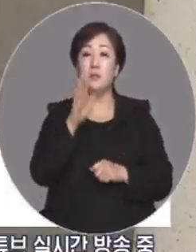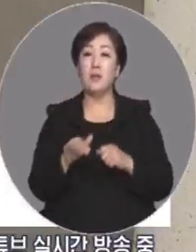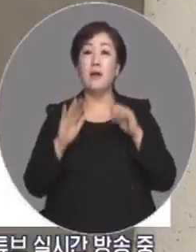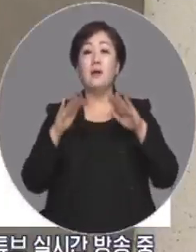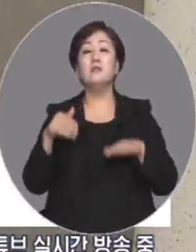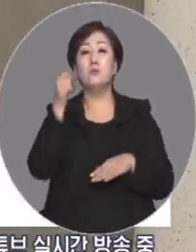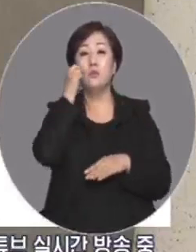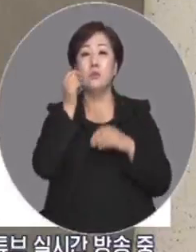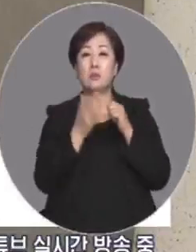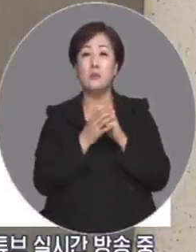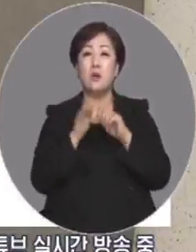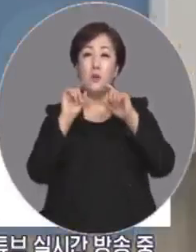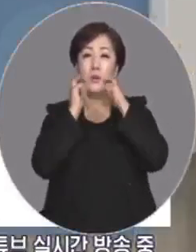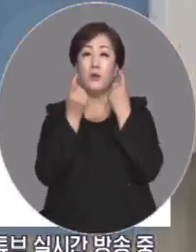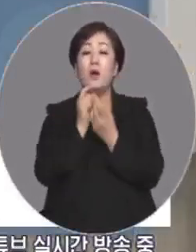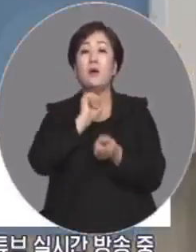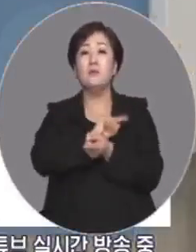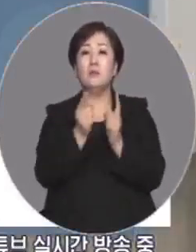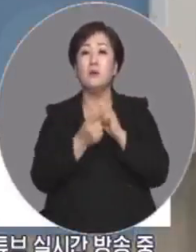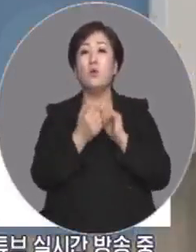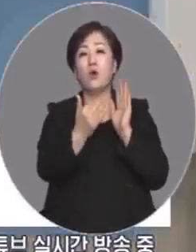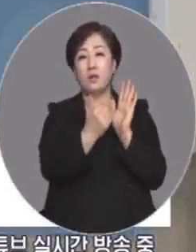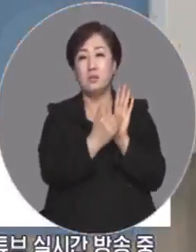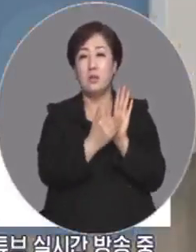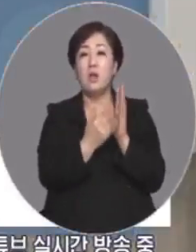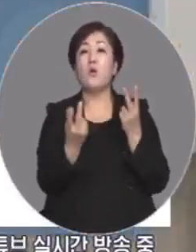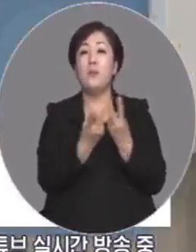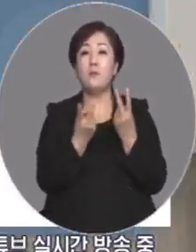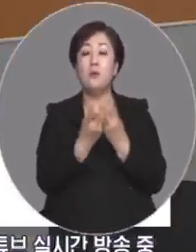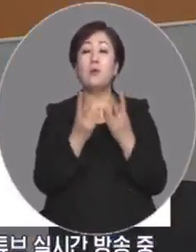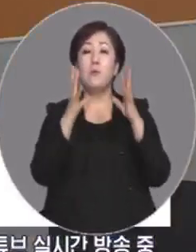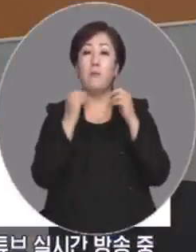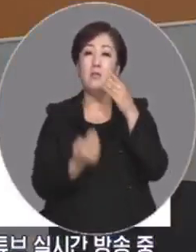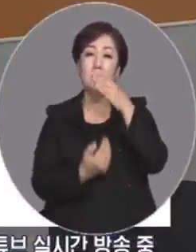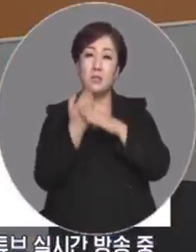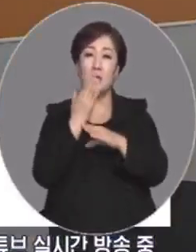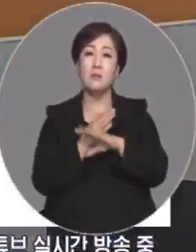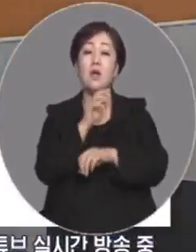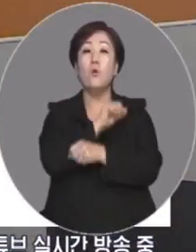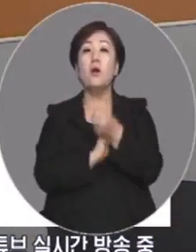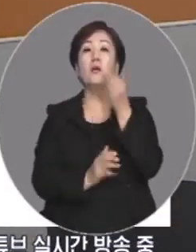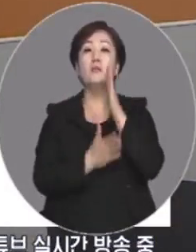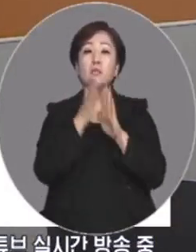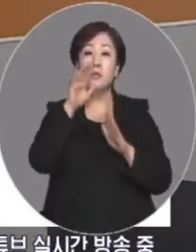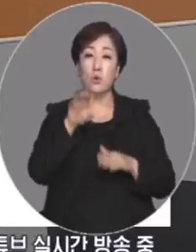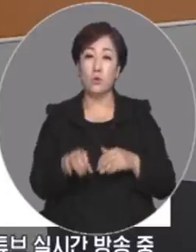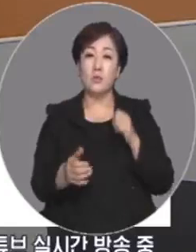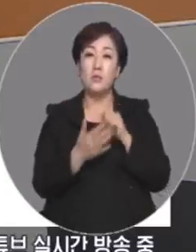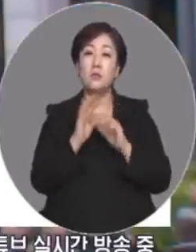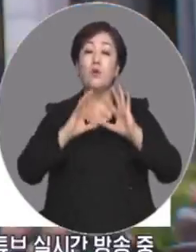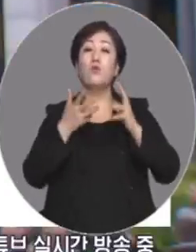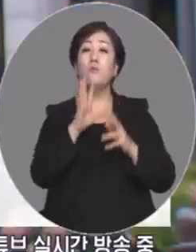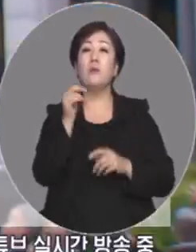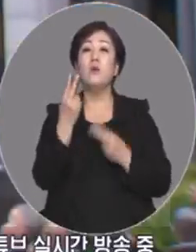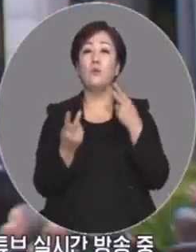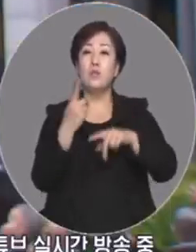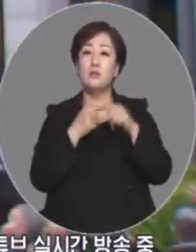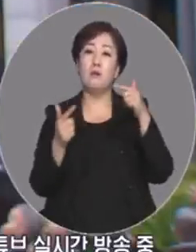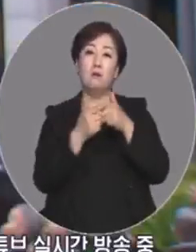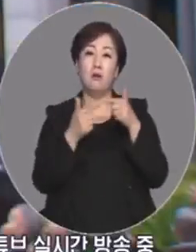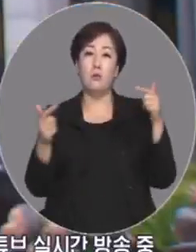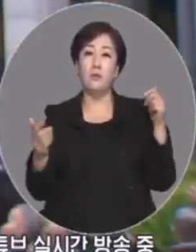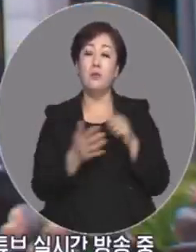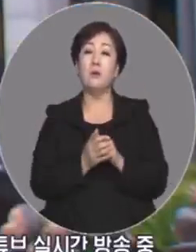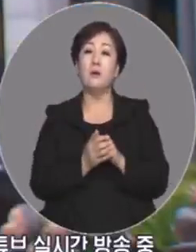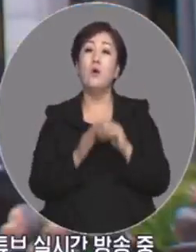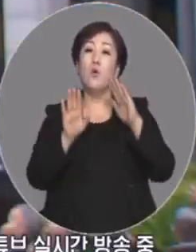못했었어요. 민간에서의 견제가 사실은 잘 많이 심했거든요. 광역시에서 국비보다는 좀 공공이